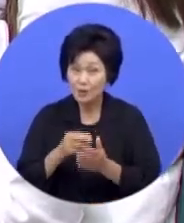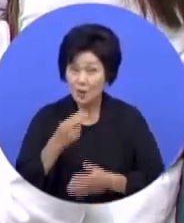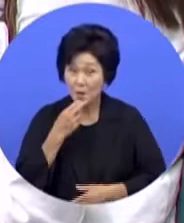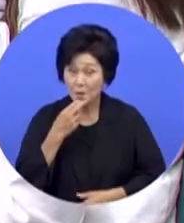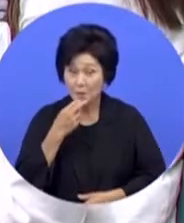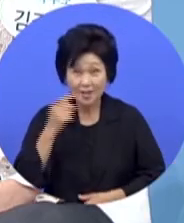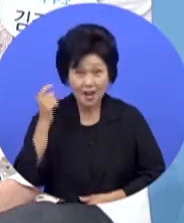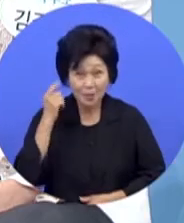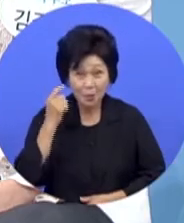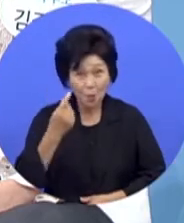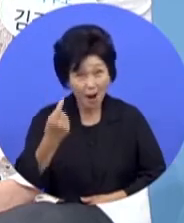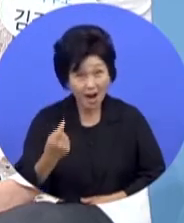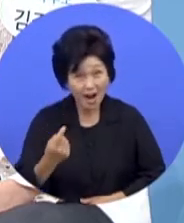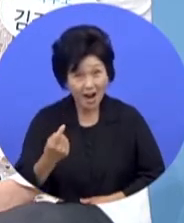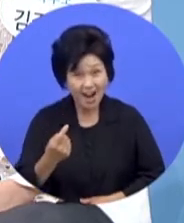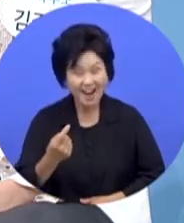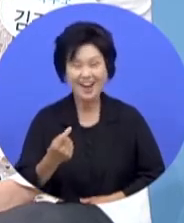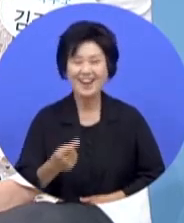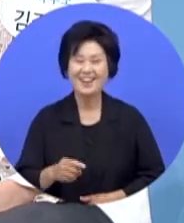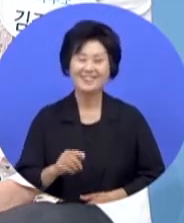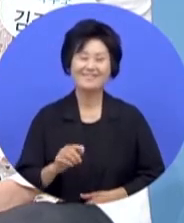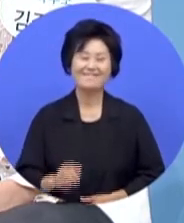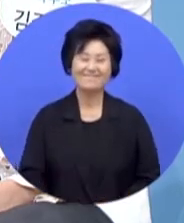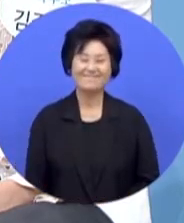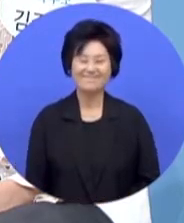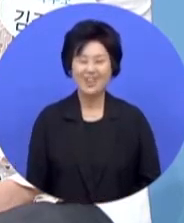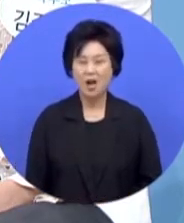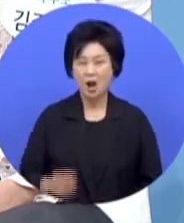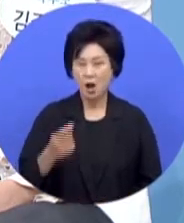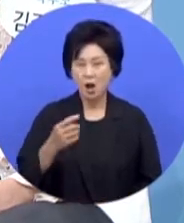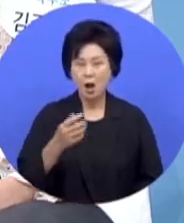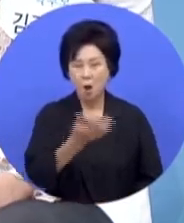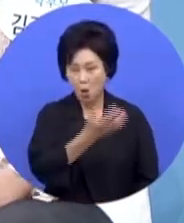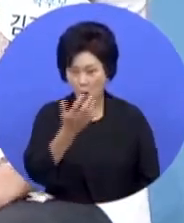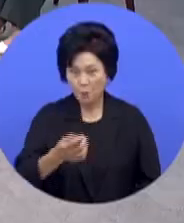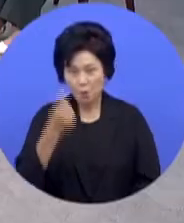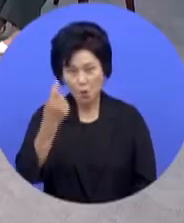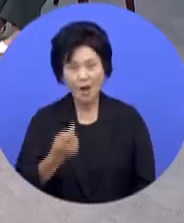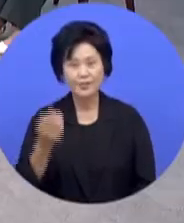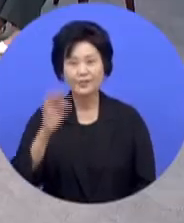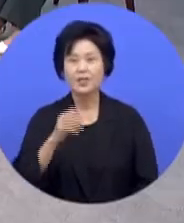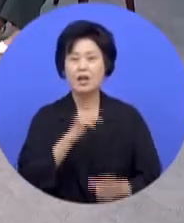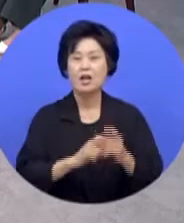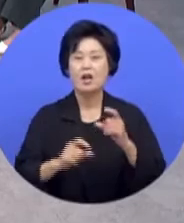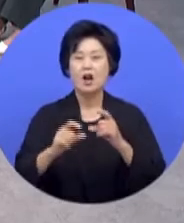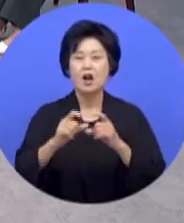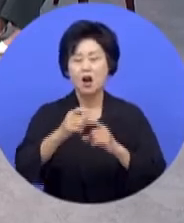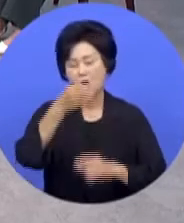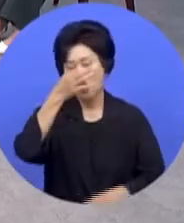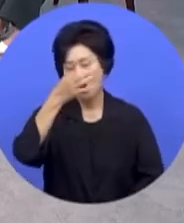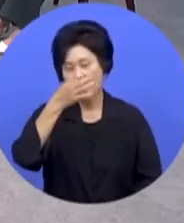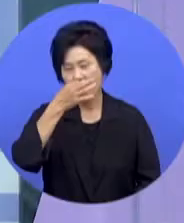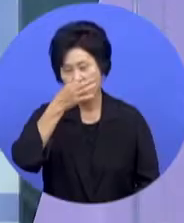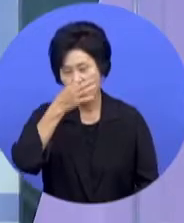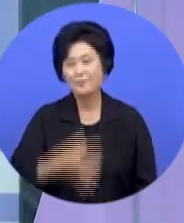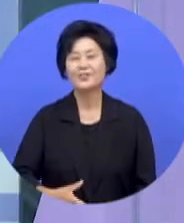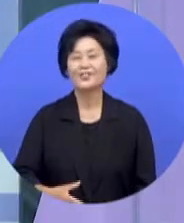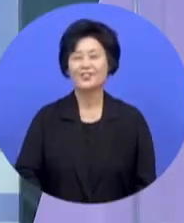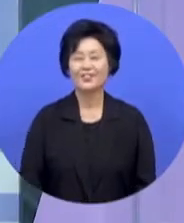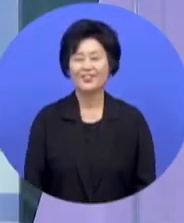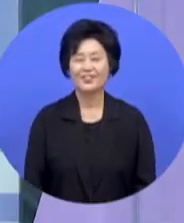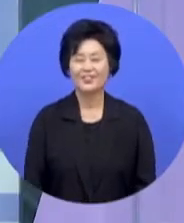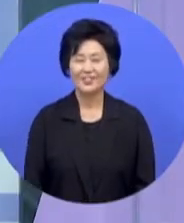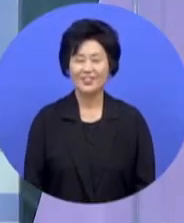솔깃하긴 했는데. 네, 와보니까 그러던가요? 아니야 더 힘든 거. 아 그래도 네네. 그래도 뭔가 이